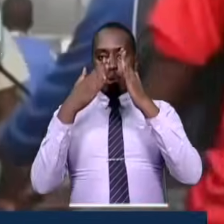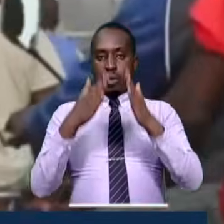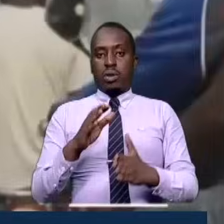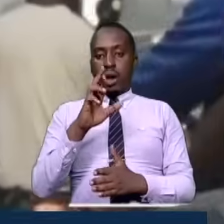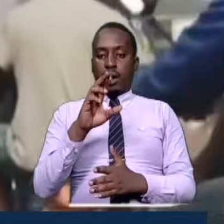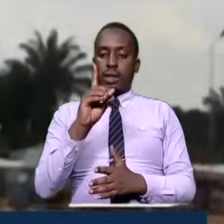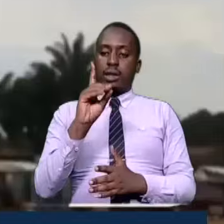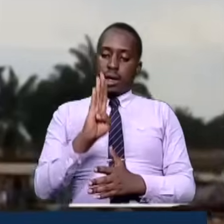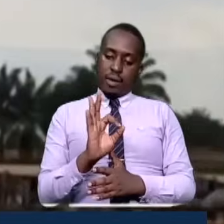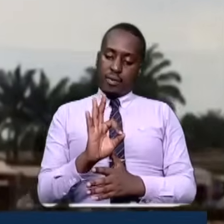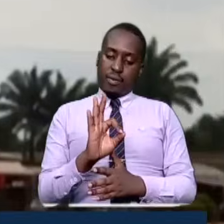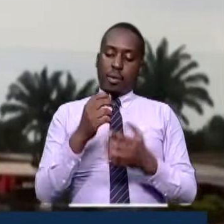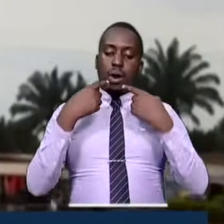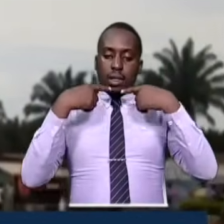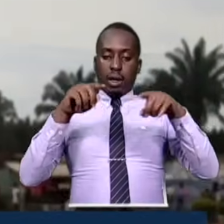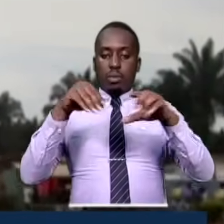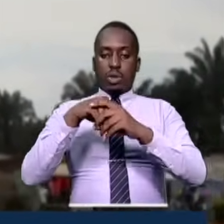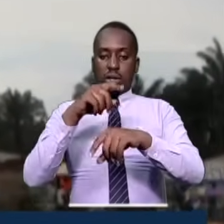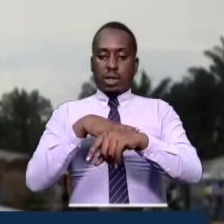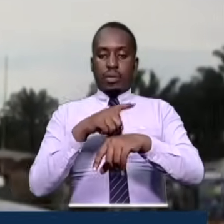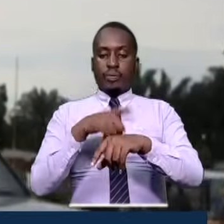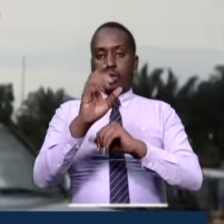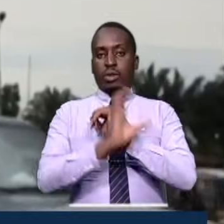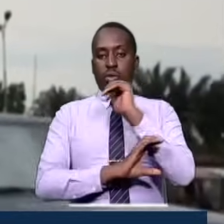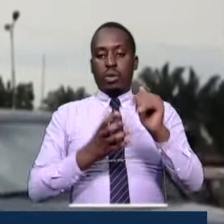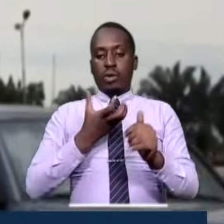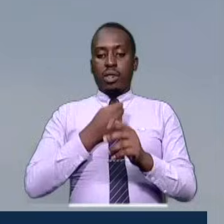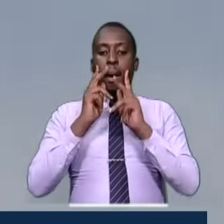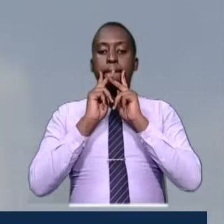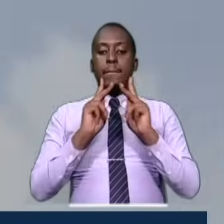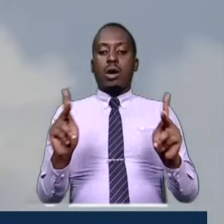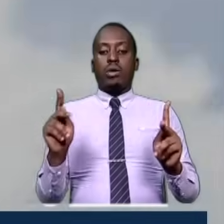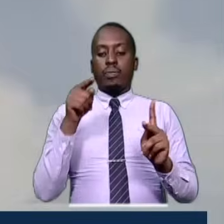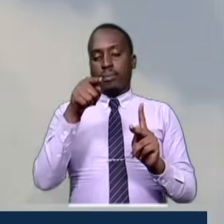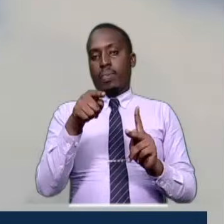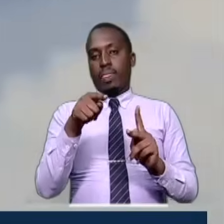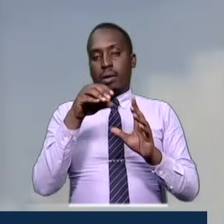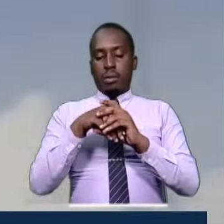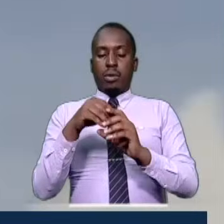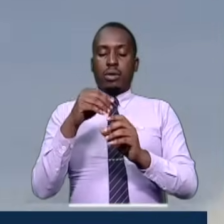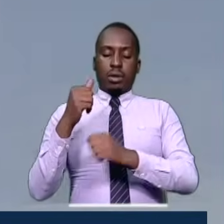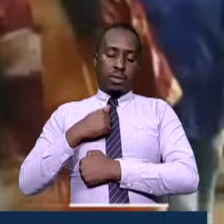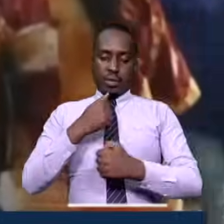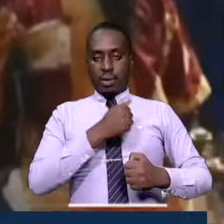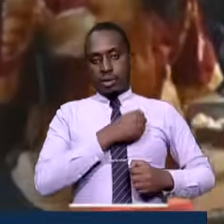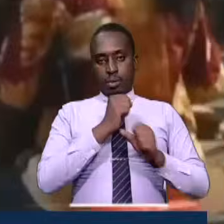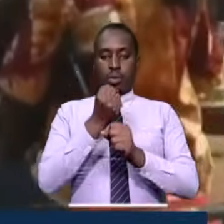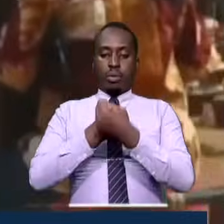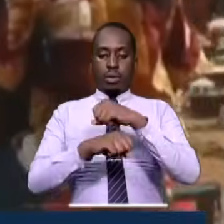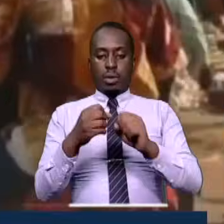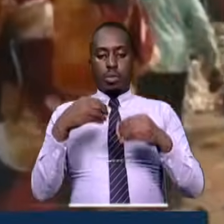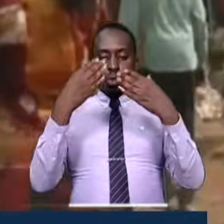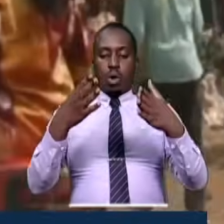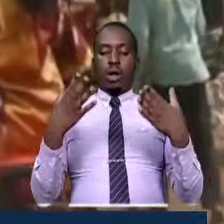Ubuyobozi bwa RDF ukaba burimo gutangaza ko muri iki gihe iki gihugu gifite amahoro. Izi ngabo ziri mu bikorwa bitandukanye nko guha imyitozo